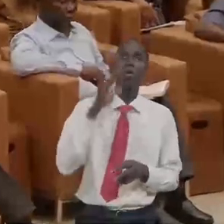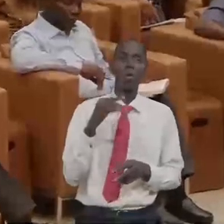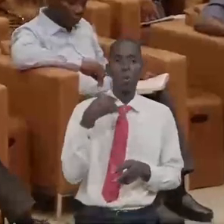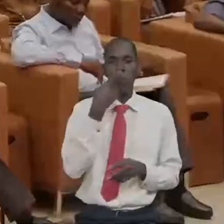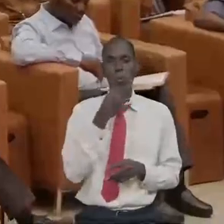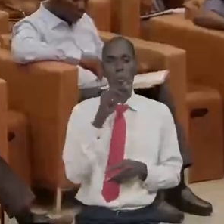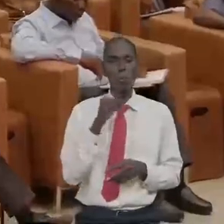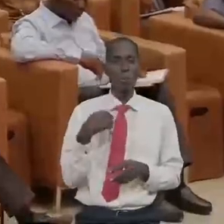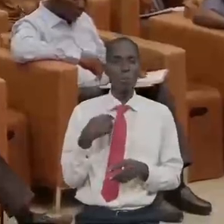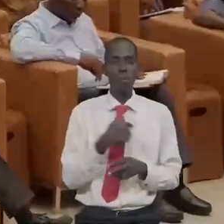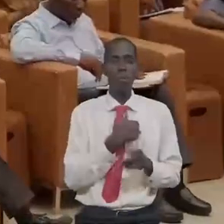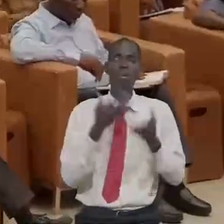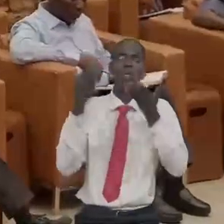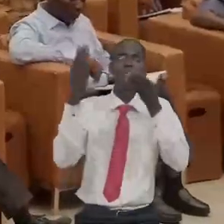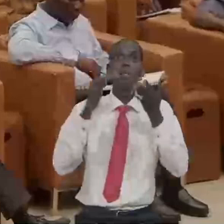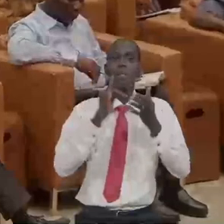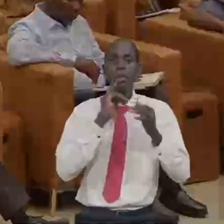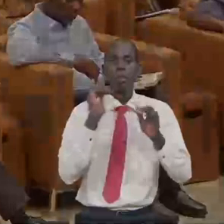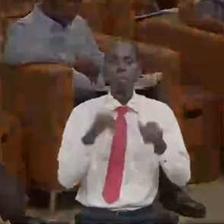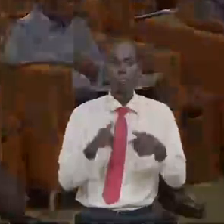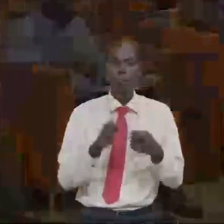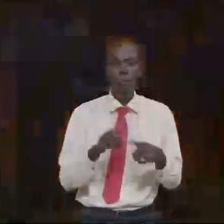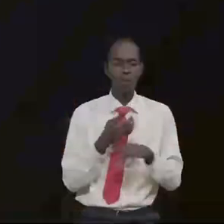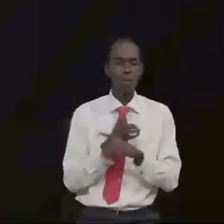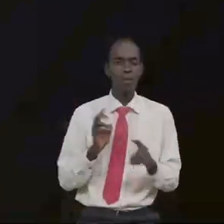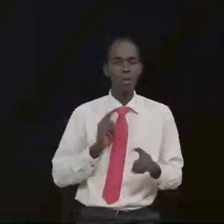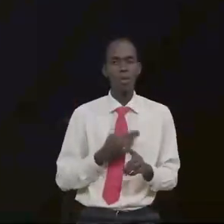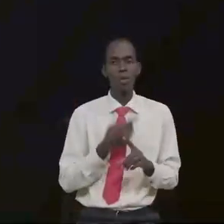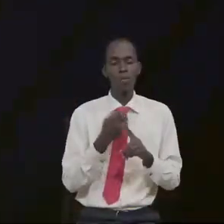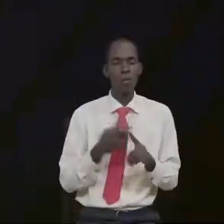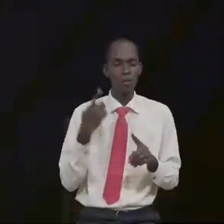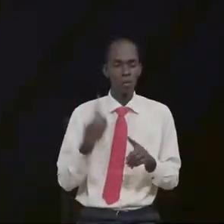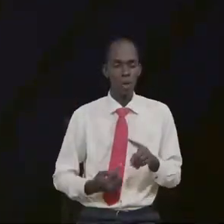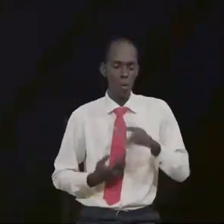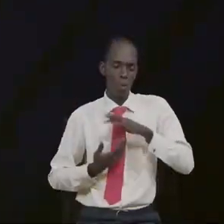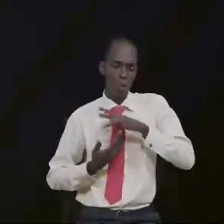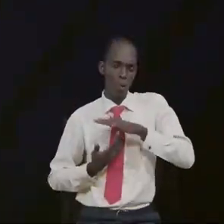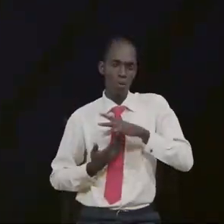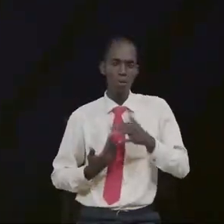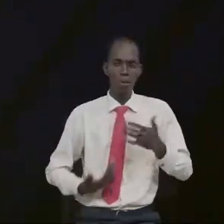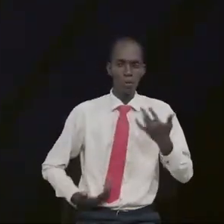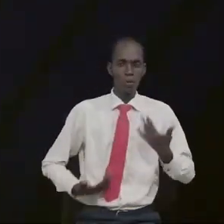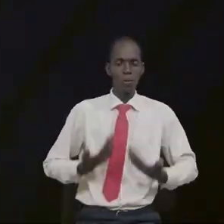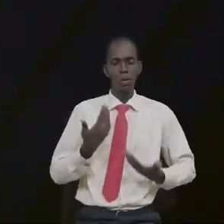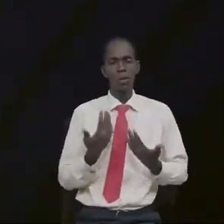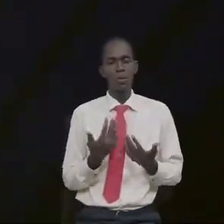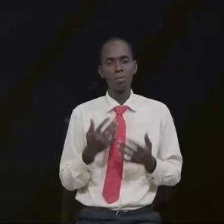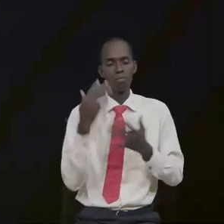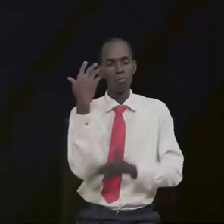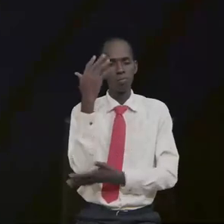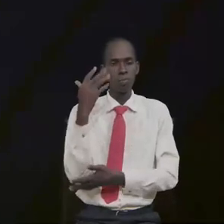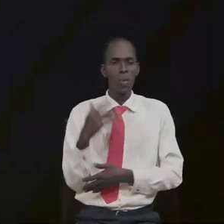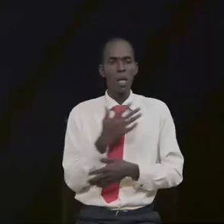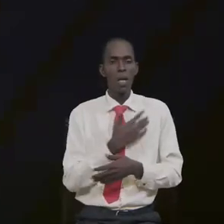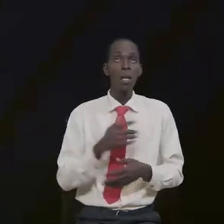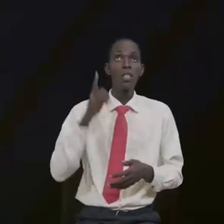Notre Dieu que nous servons peut nous délivrer de la fournaise ardente. Et il nous délivrera de ta